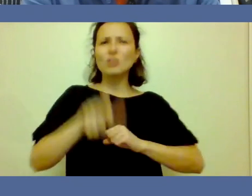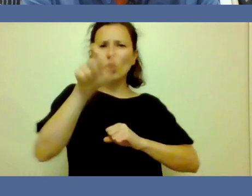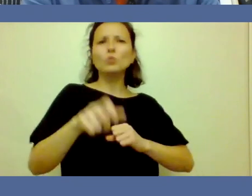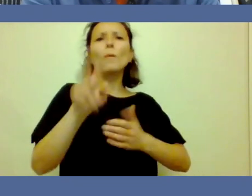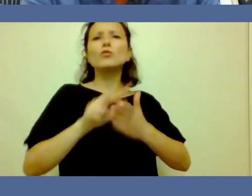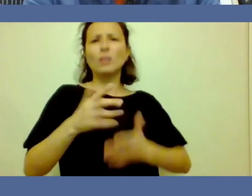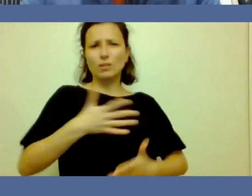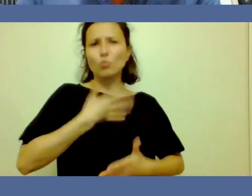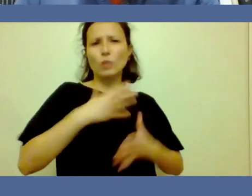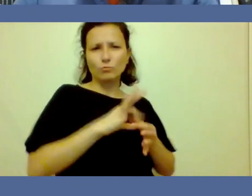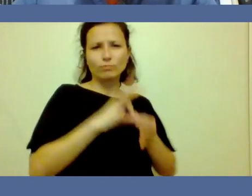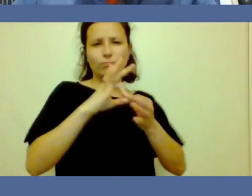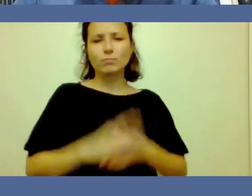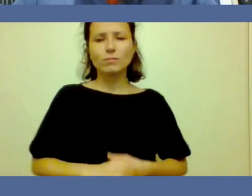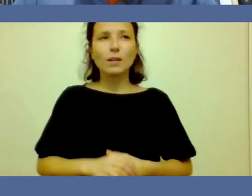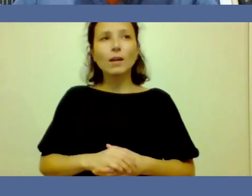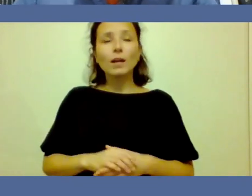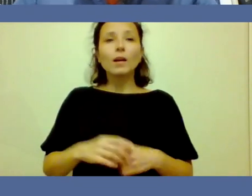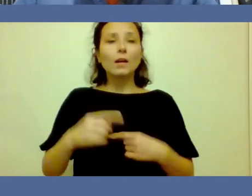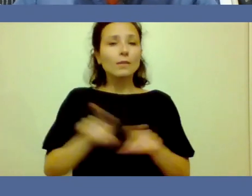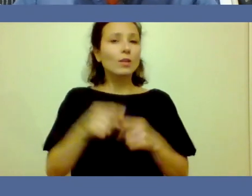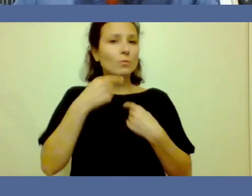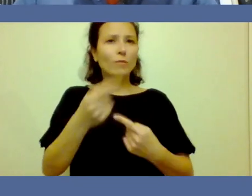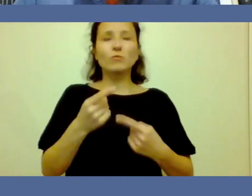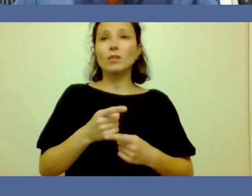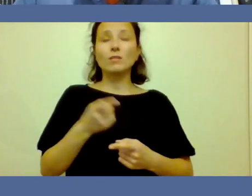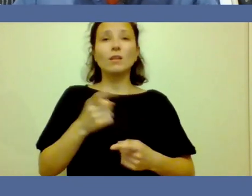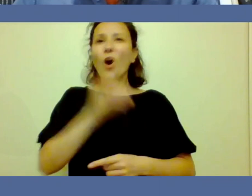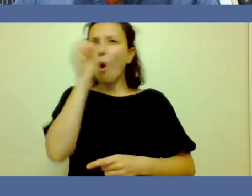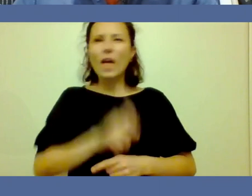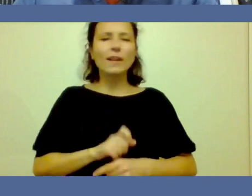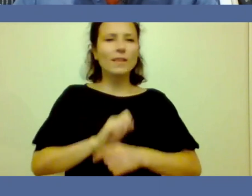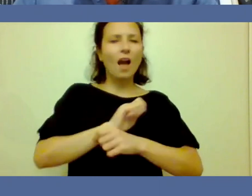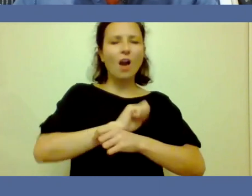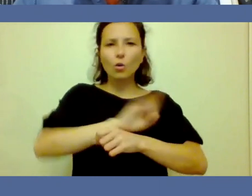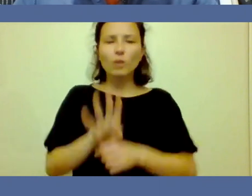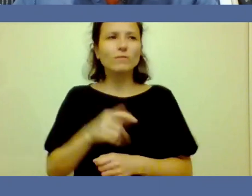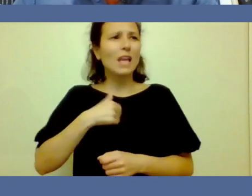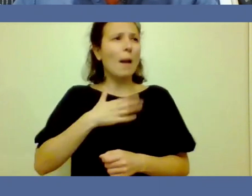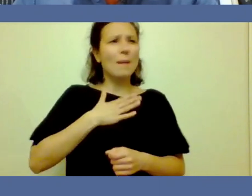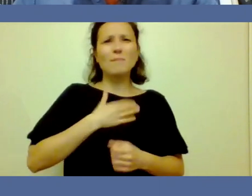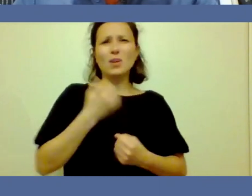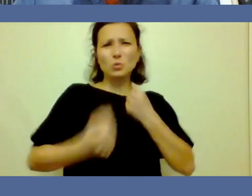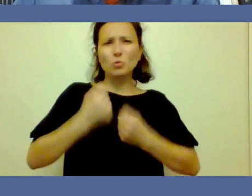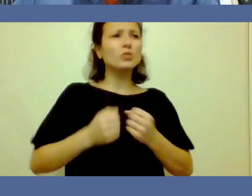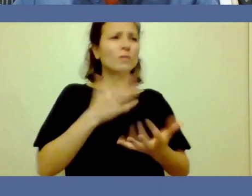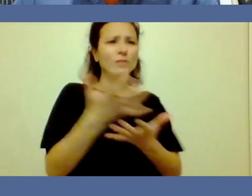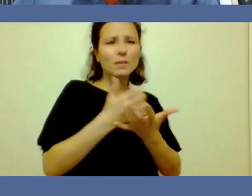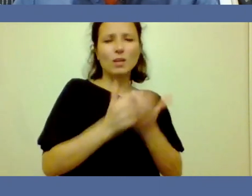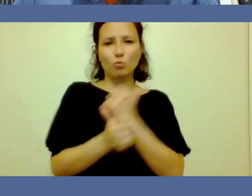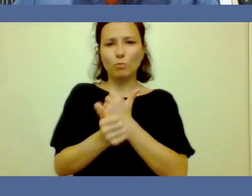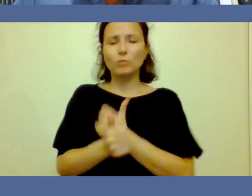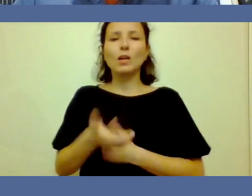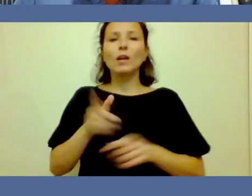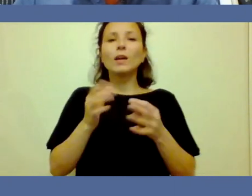Mało tego, powiem szczerze, że na przykład teraz przez ten cholerny koronawirus ja mam utrudnione możliwości dokumentacji i będę musiała się przeistoczyć